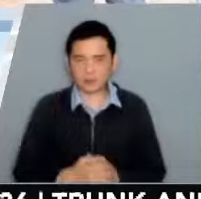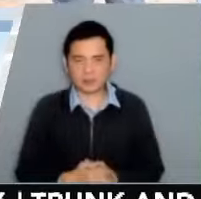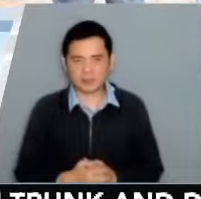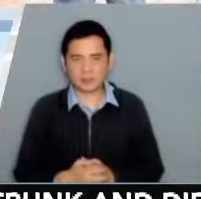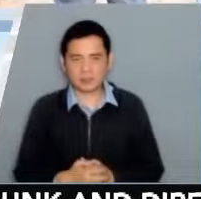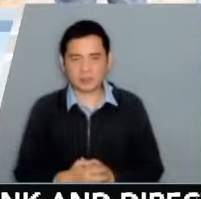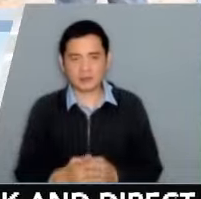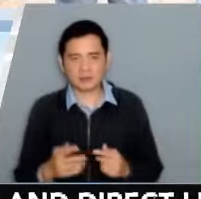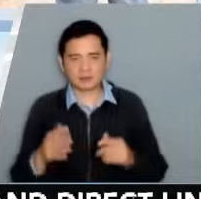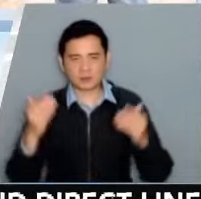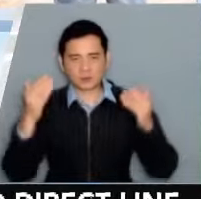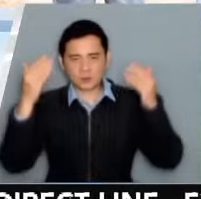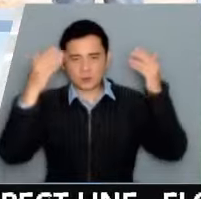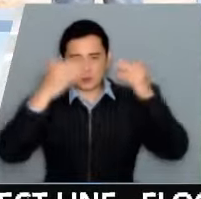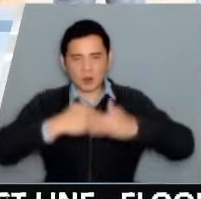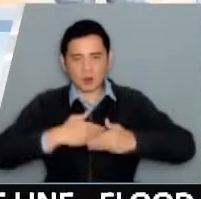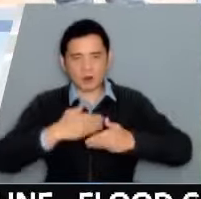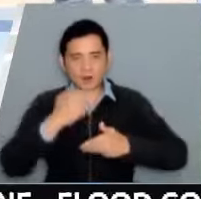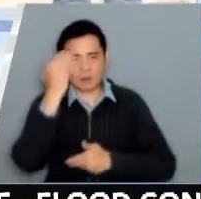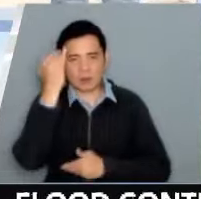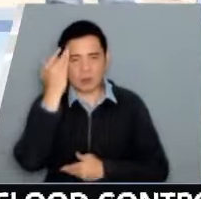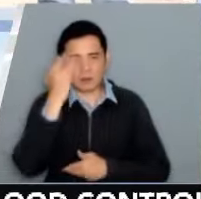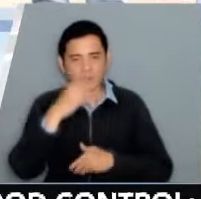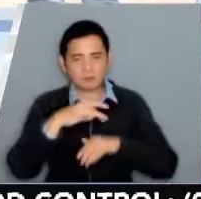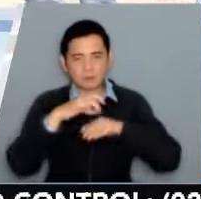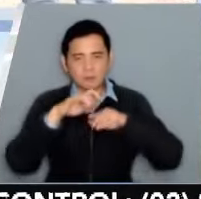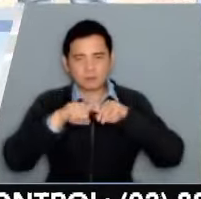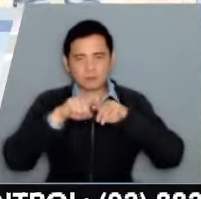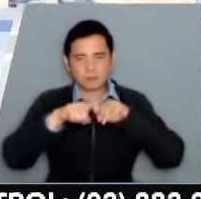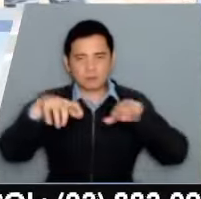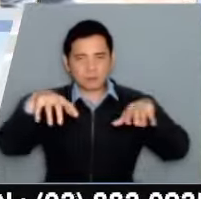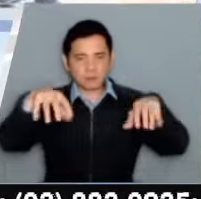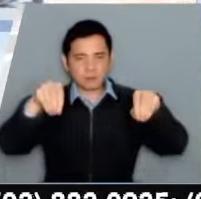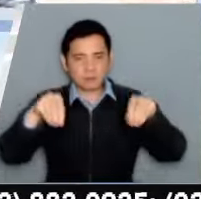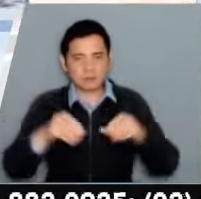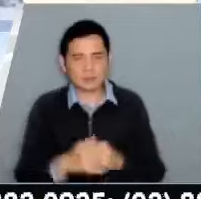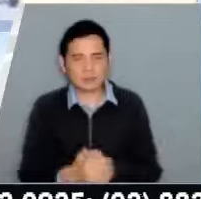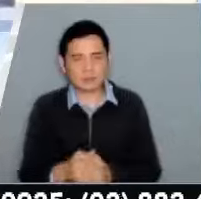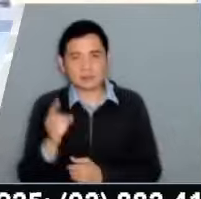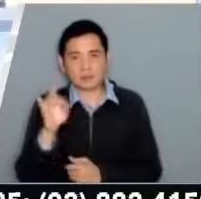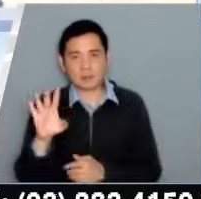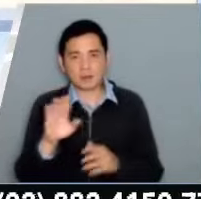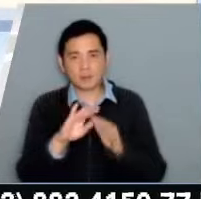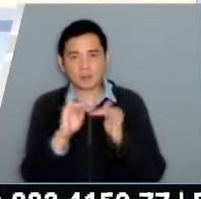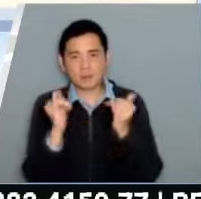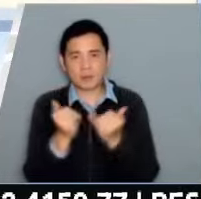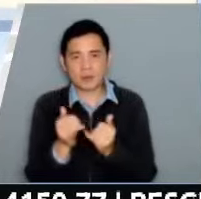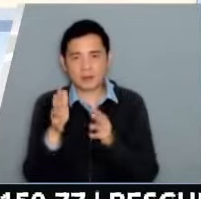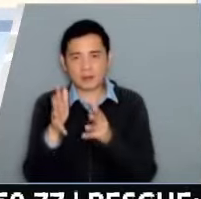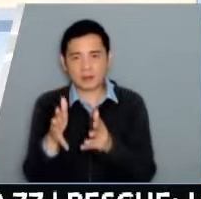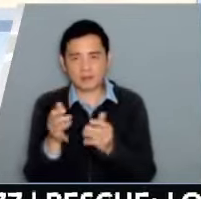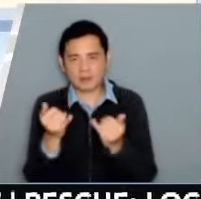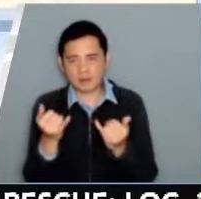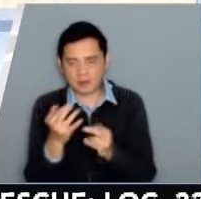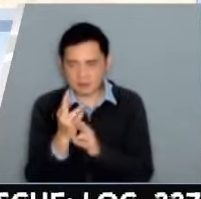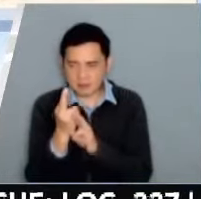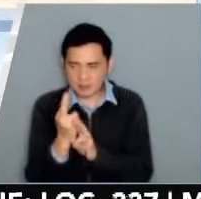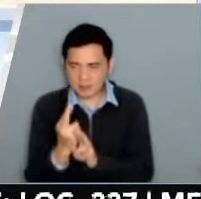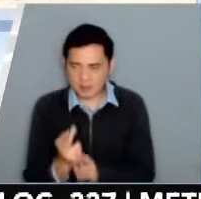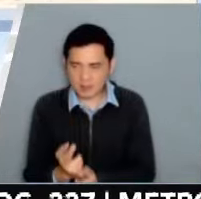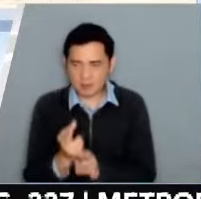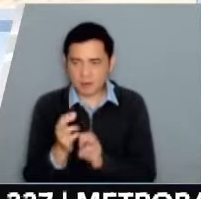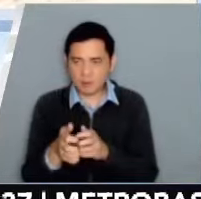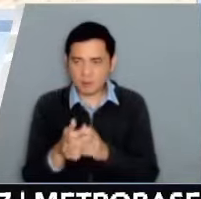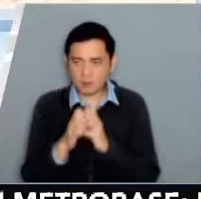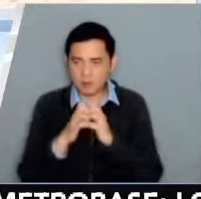madilim at walang kuryente. Ayon sa otoridad, ito yung nag-iisang barangay na sinisikap pa nilang ibalik yung kuryente matapos ang